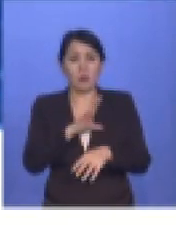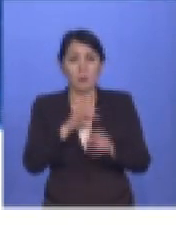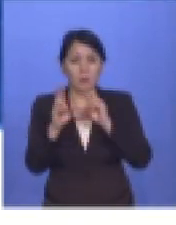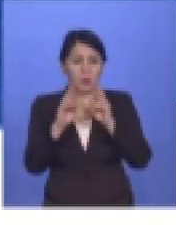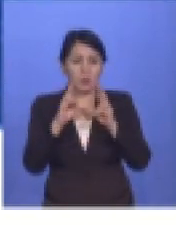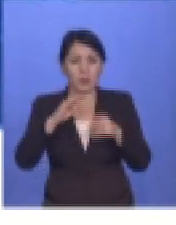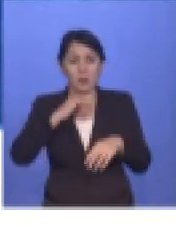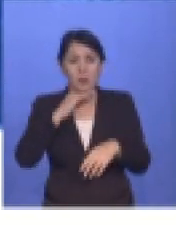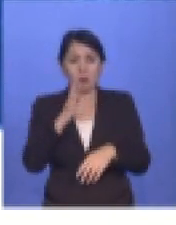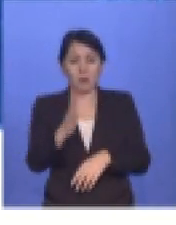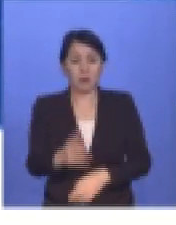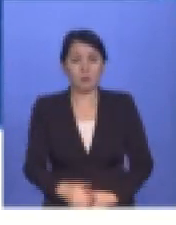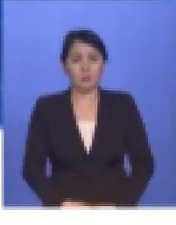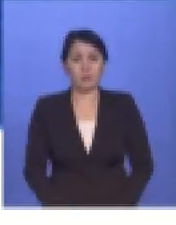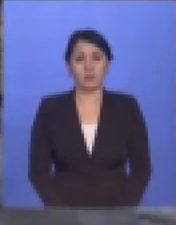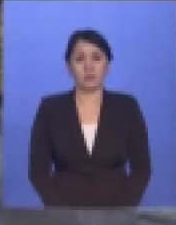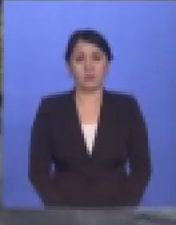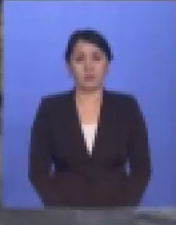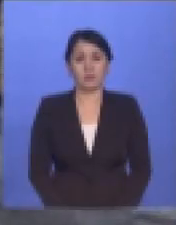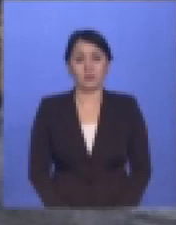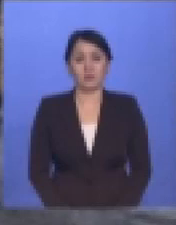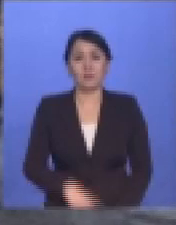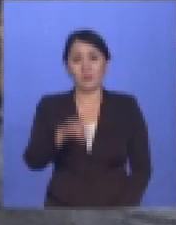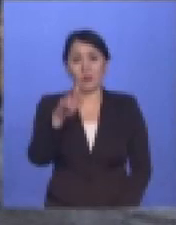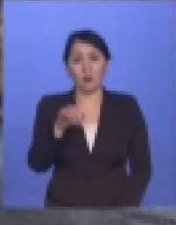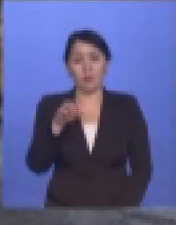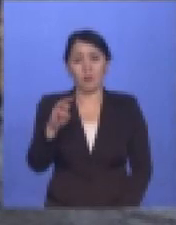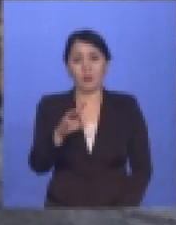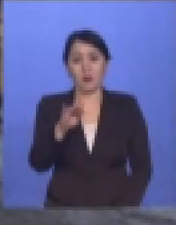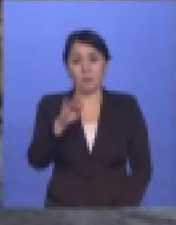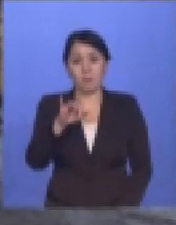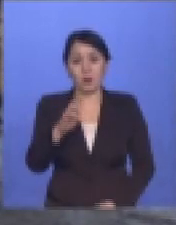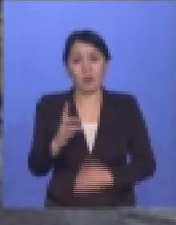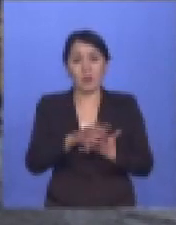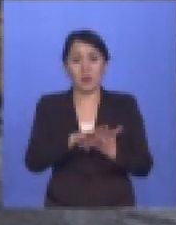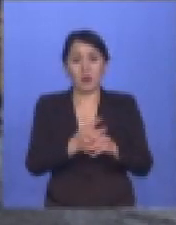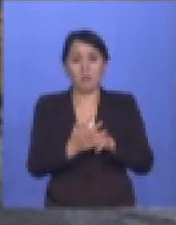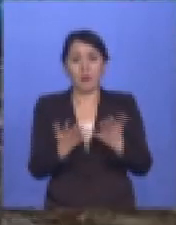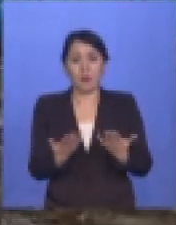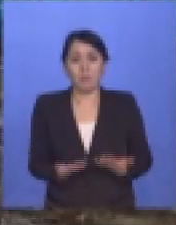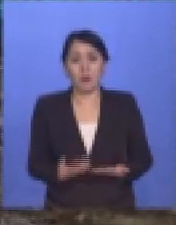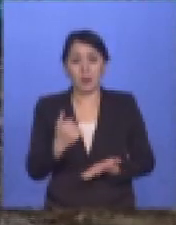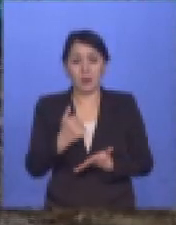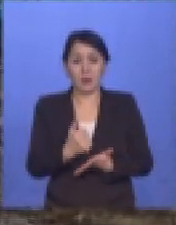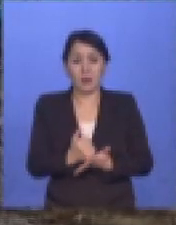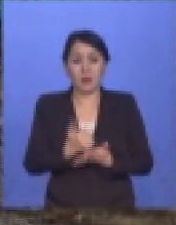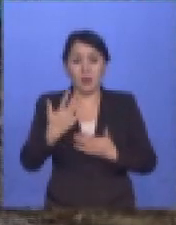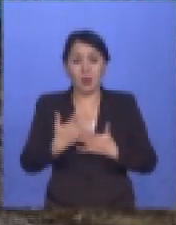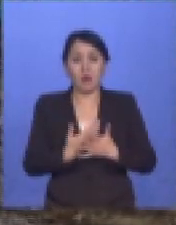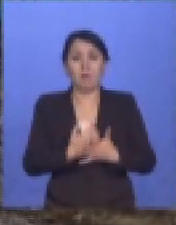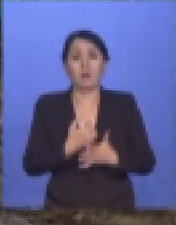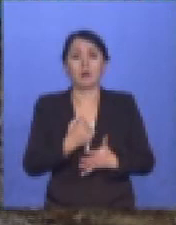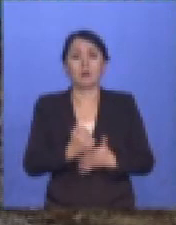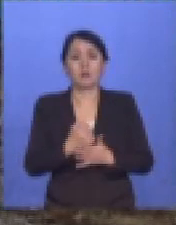өтті. Бейне материалға назар аударайық. Мамлют ауданындағы Краснознаменный ауылы тұрғындардың негізгі табыс көзі